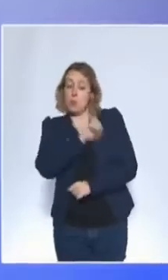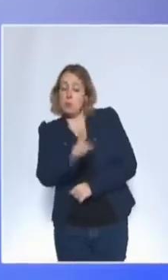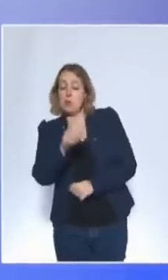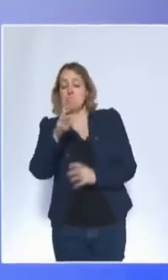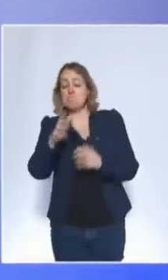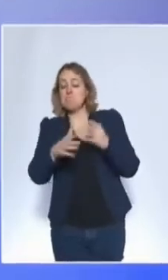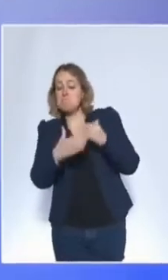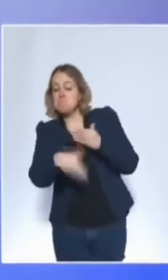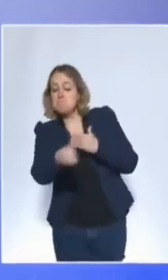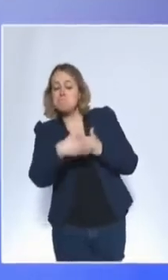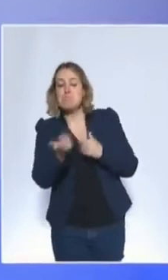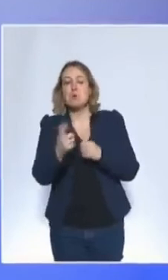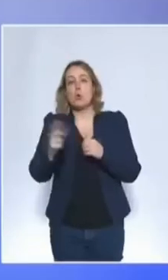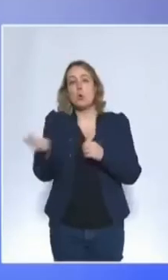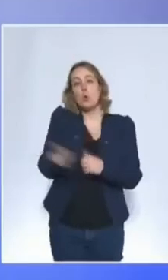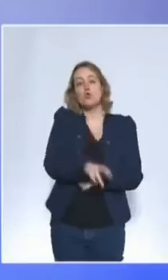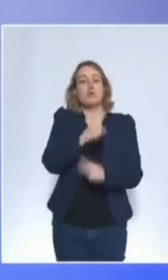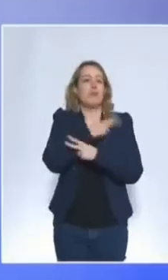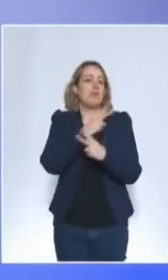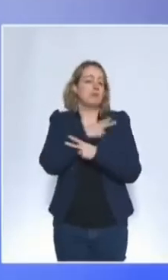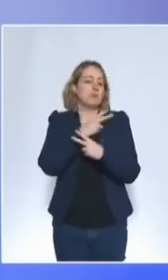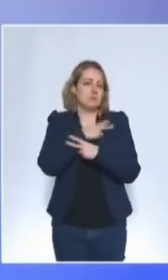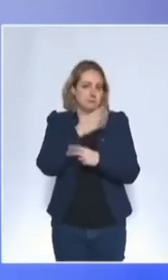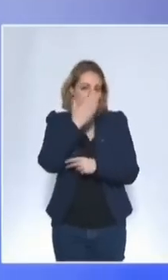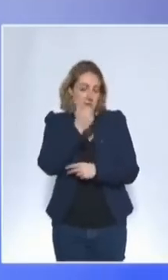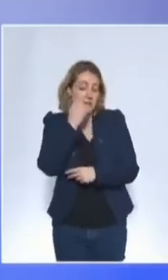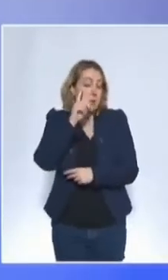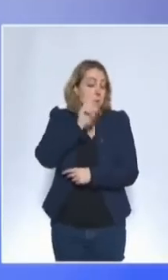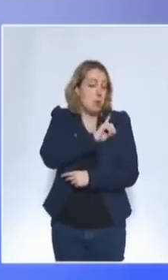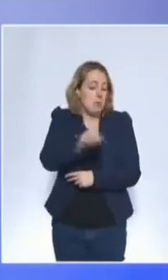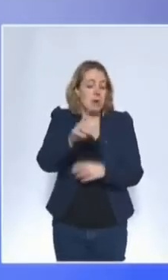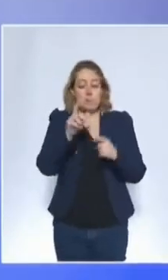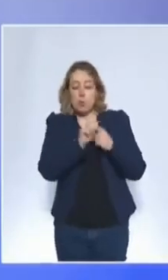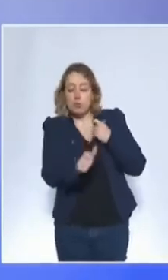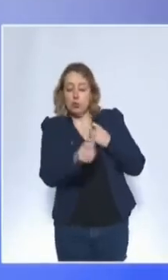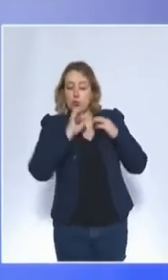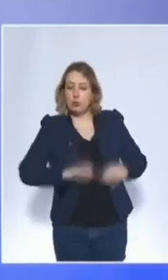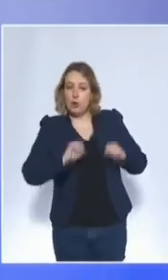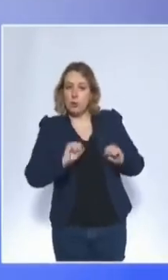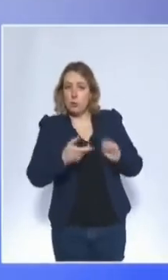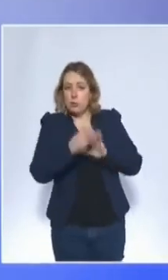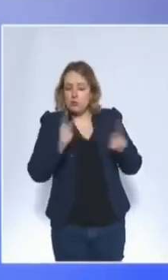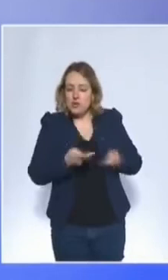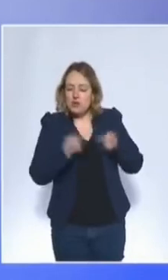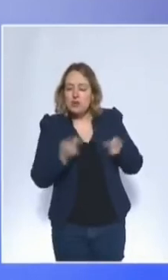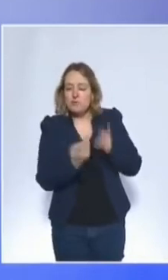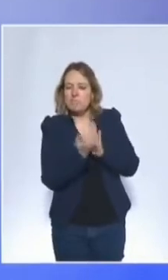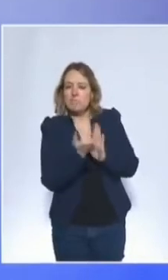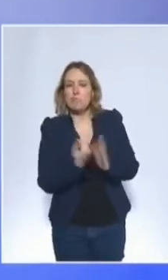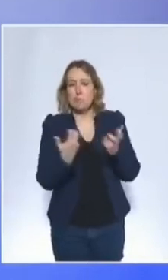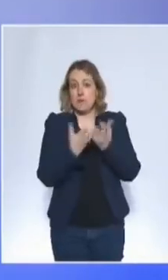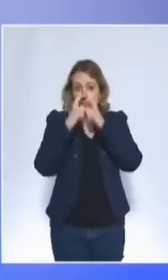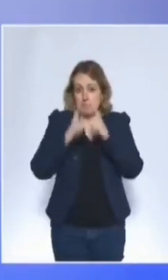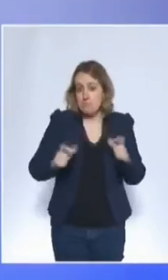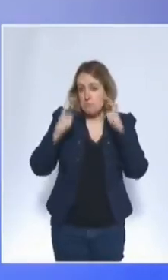des vacances scolaires de février un allègement du protocole du scolaire sur la levée du